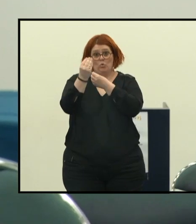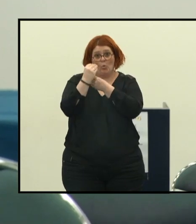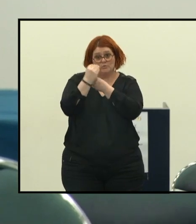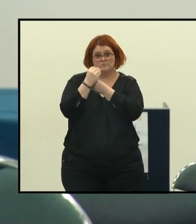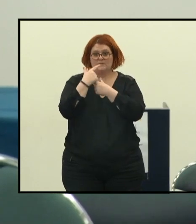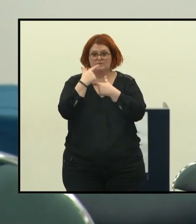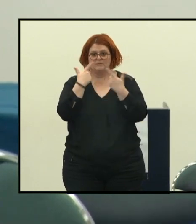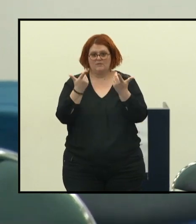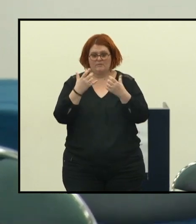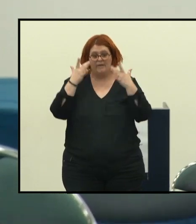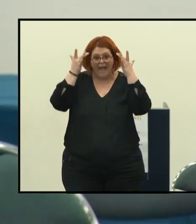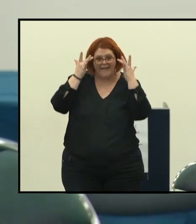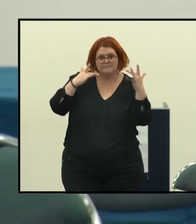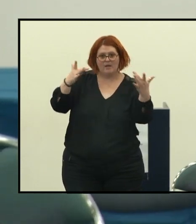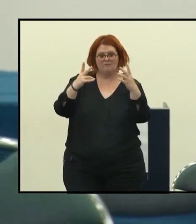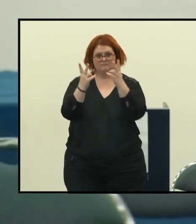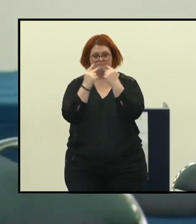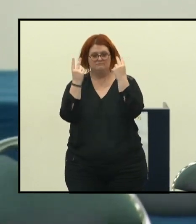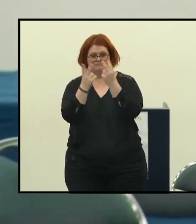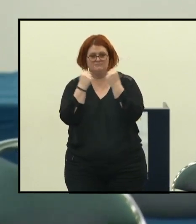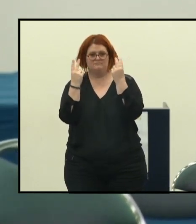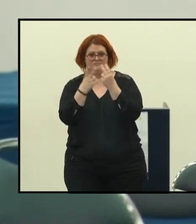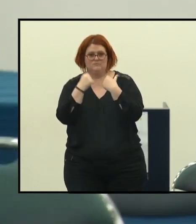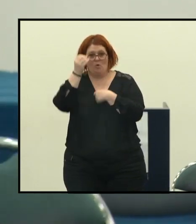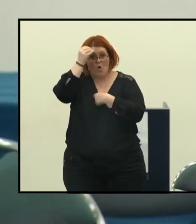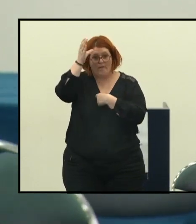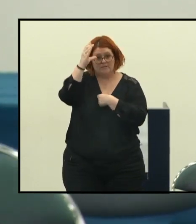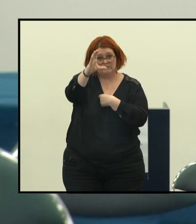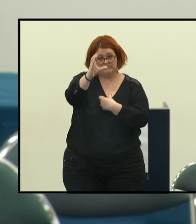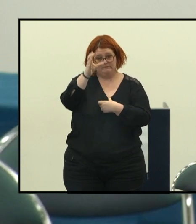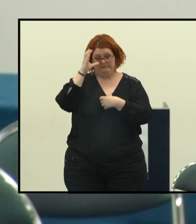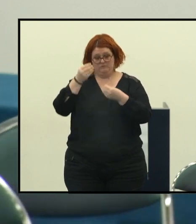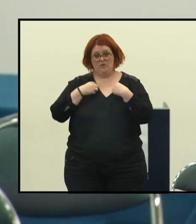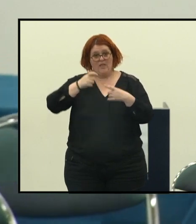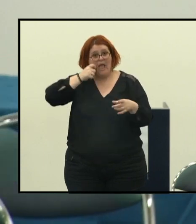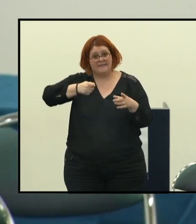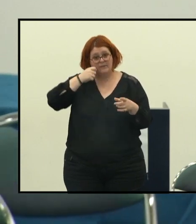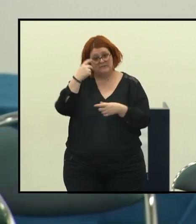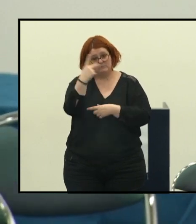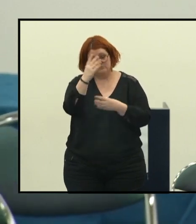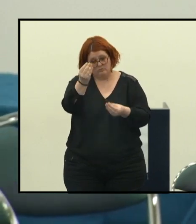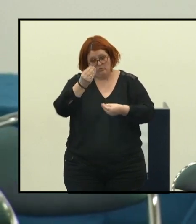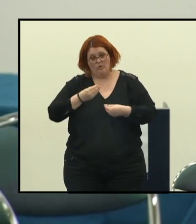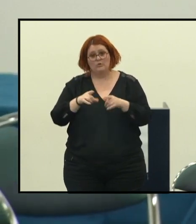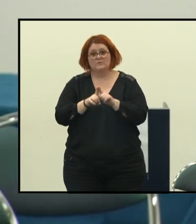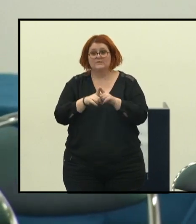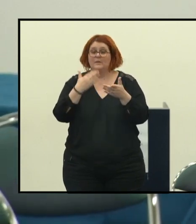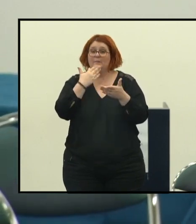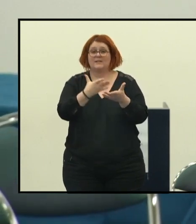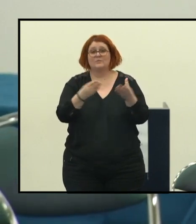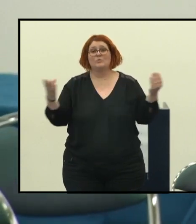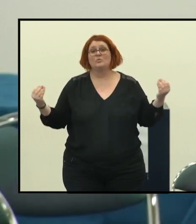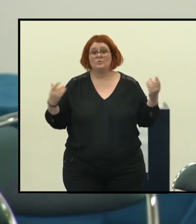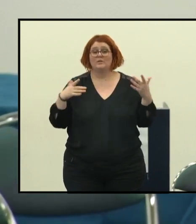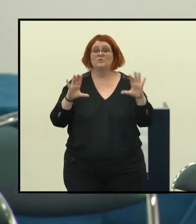vos expériences, de vos connaissances, de votre expertise. Ça a été vraiment très très riche. Un grand merci à toute l'équipe du